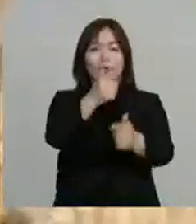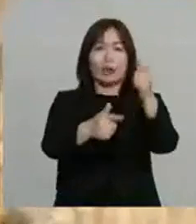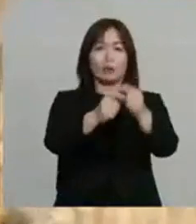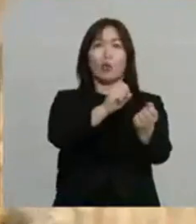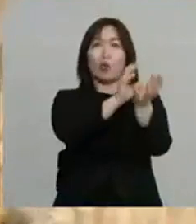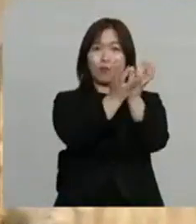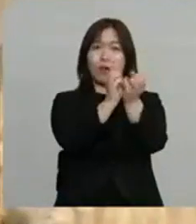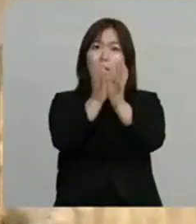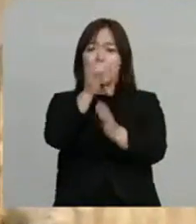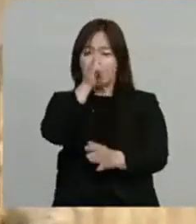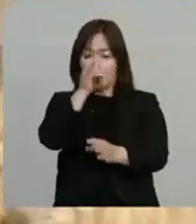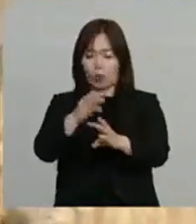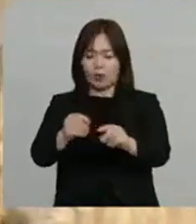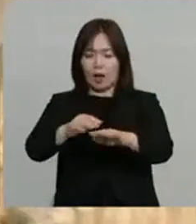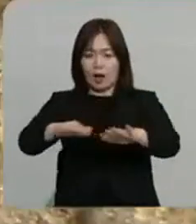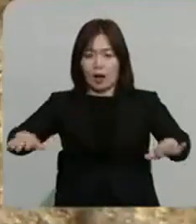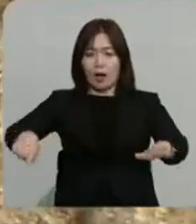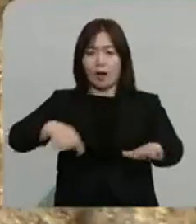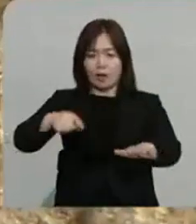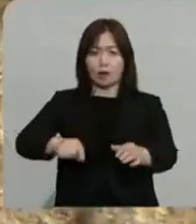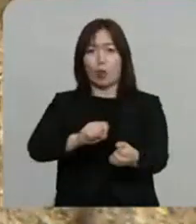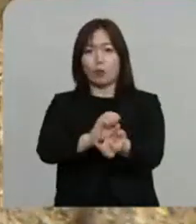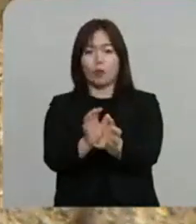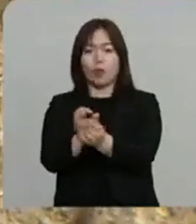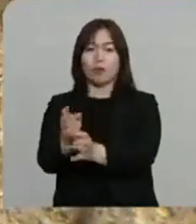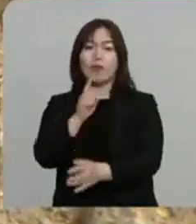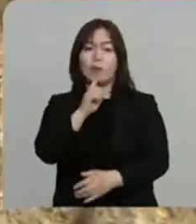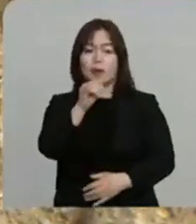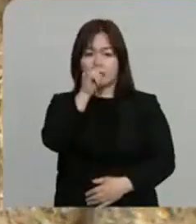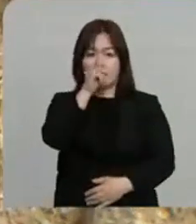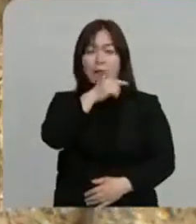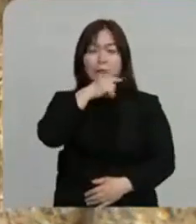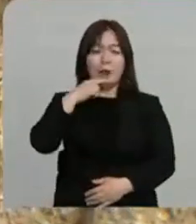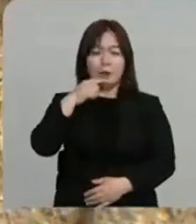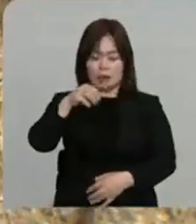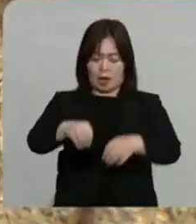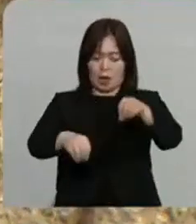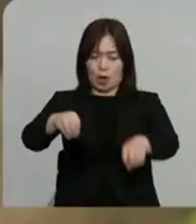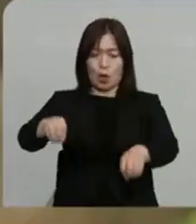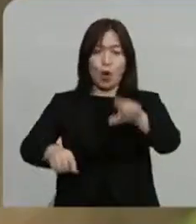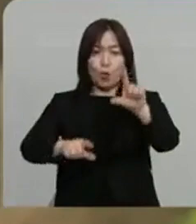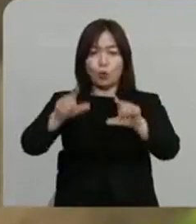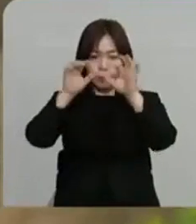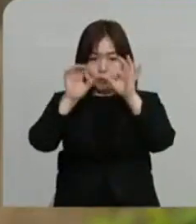피지만은 땅바닥에서도 핀다 그래요. 빨갛게 뚝뚝 떨어진